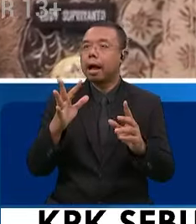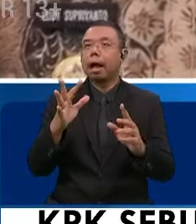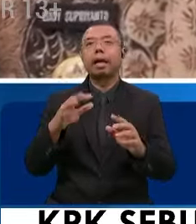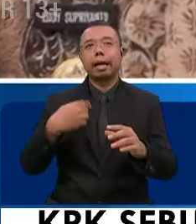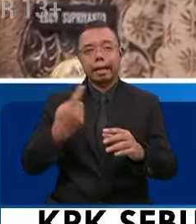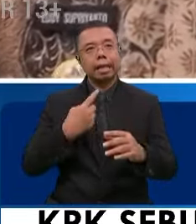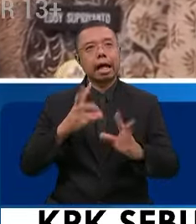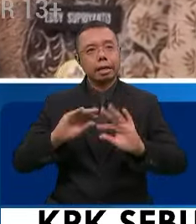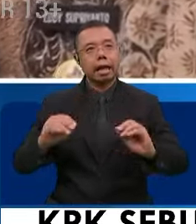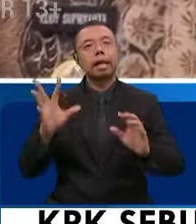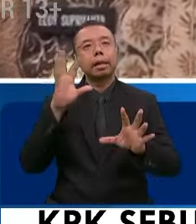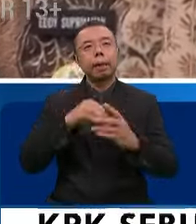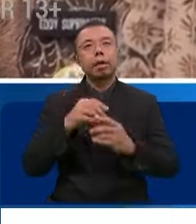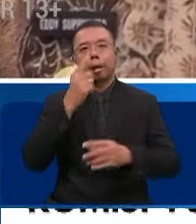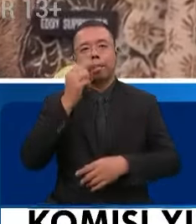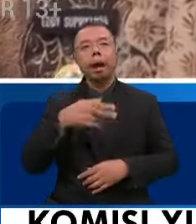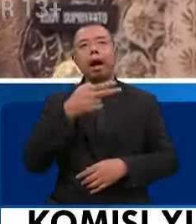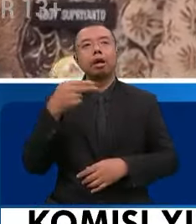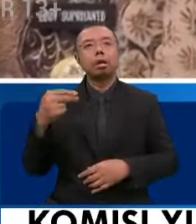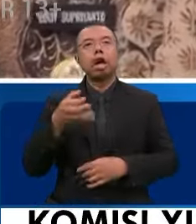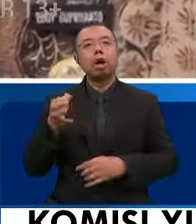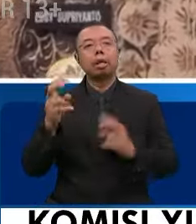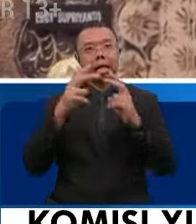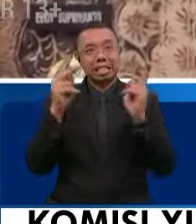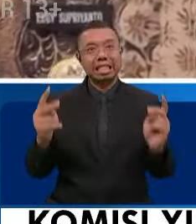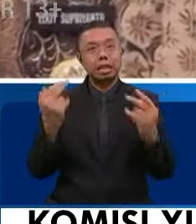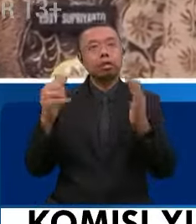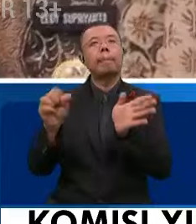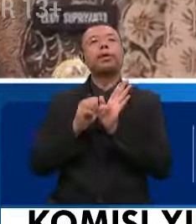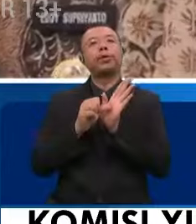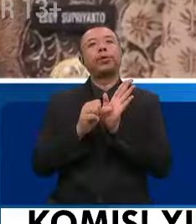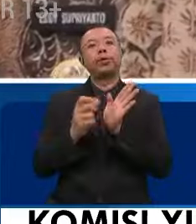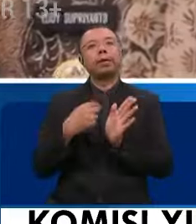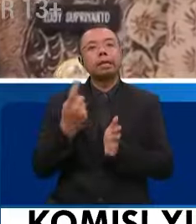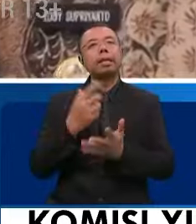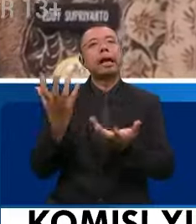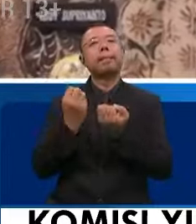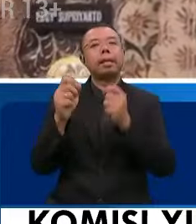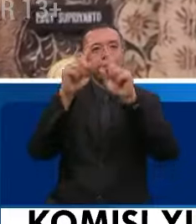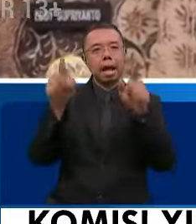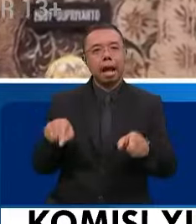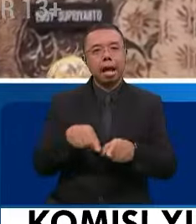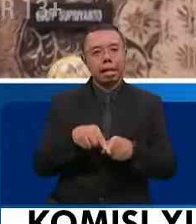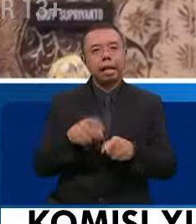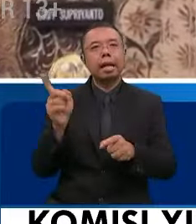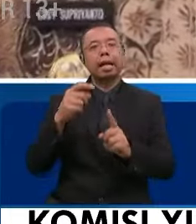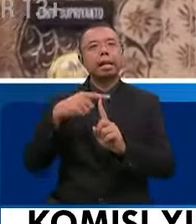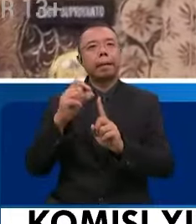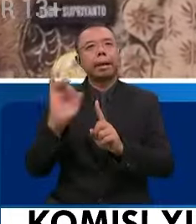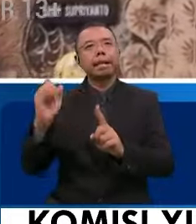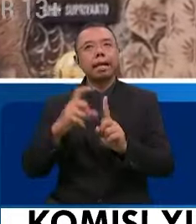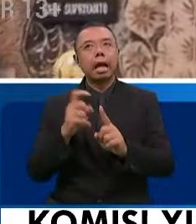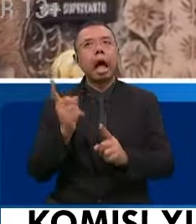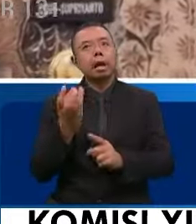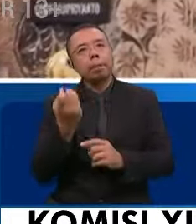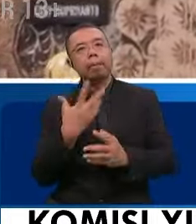kasih kepada BI Bank Indonesia Kota Kediri yang telah membantu kami sehingga kemarin mendapatkan penghargaan TPID. Yang kami lakukan ada beberapa